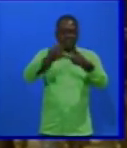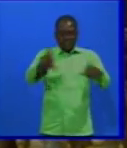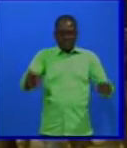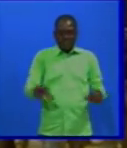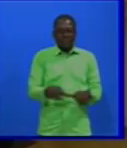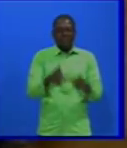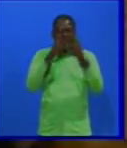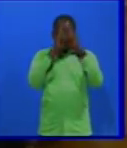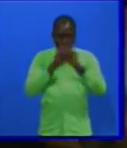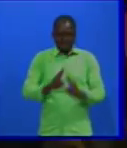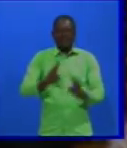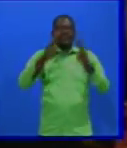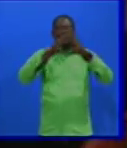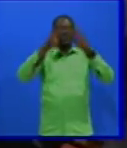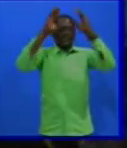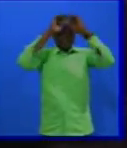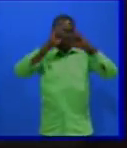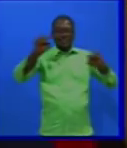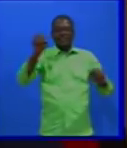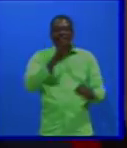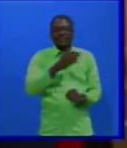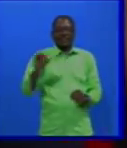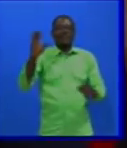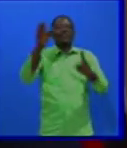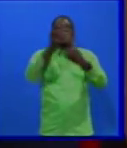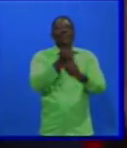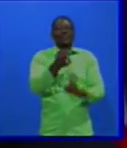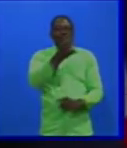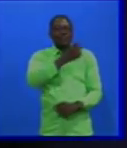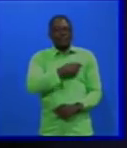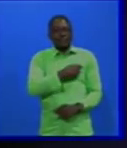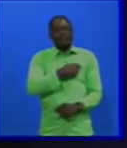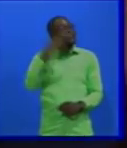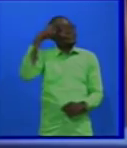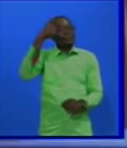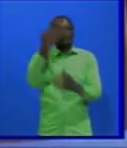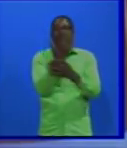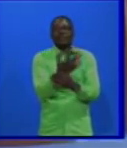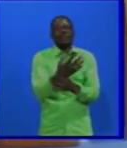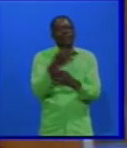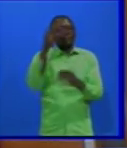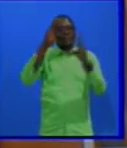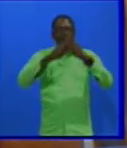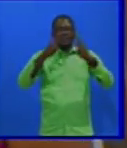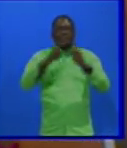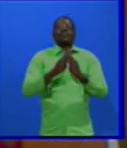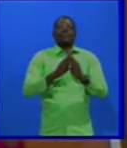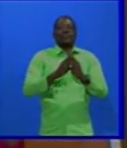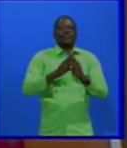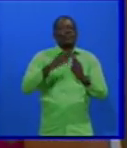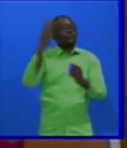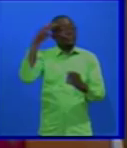la ville, le président du Faso reçoit une médaille et un ours des mains du bourgmestre de la ville. L'ours